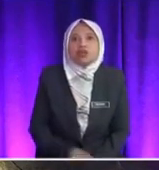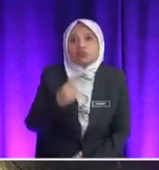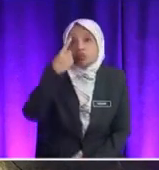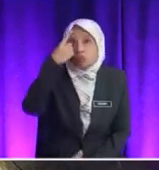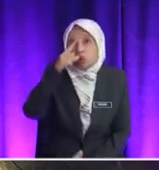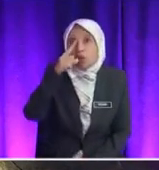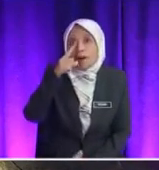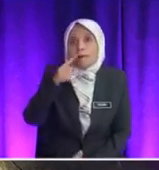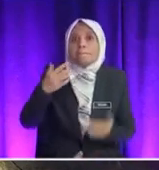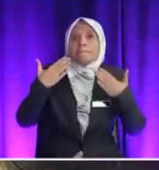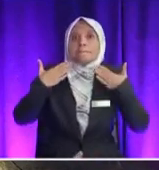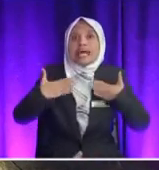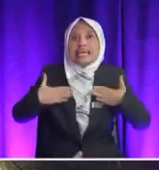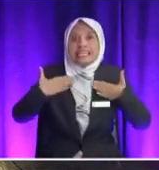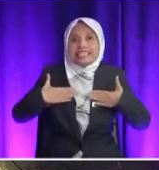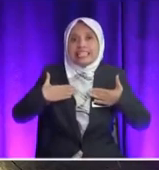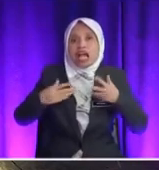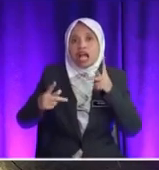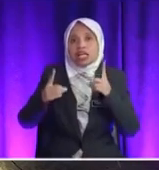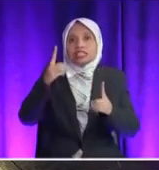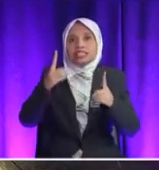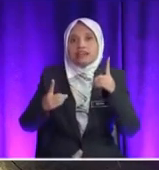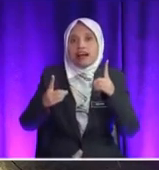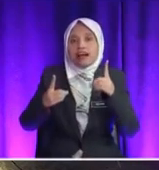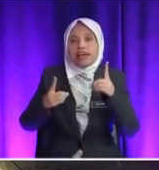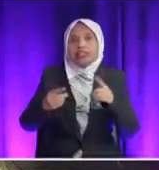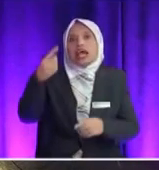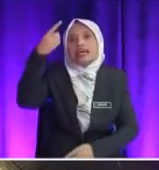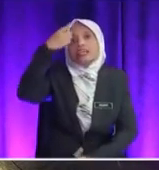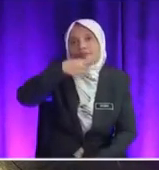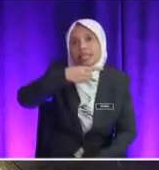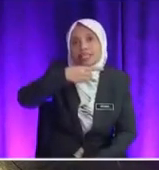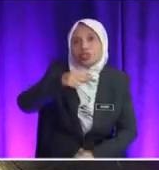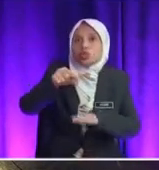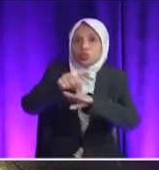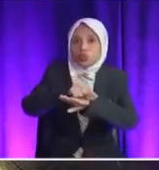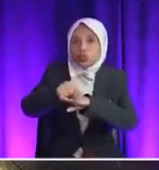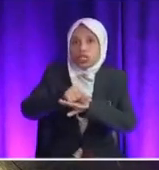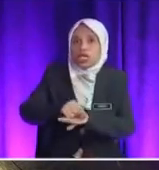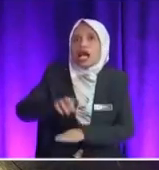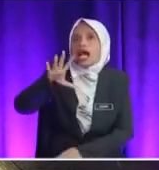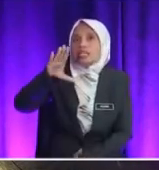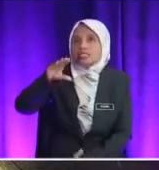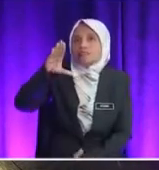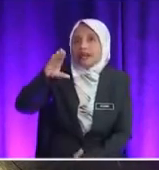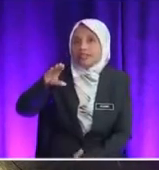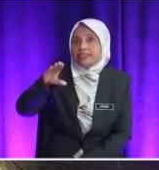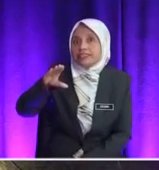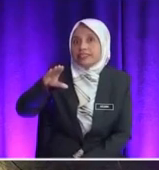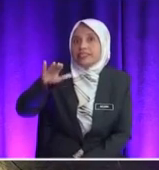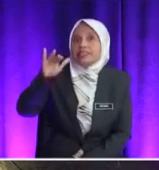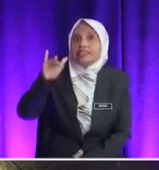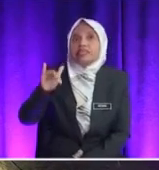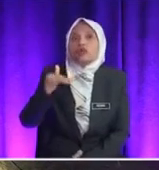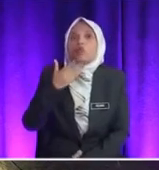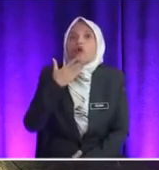pada badan kendaraan crunchy bahagia Hai Kevin Oke menggunakan spam yang kita ambil